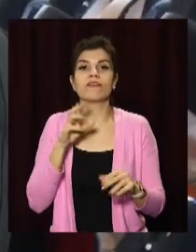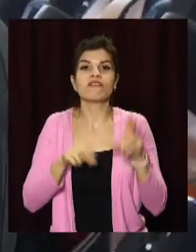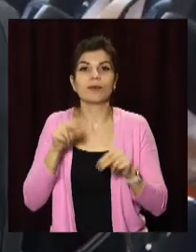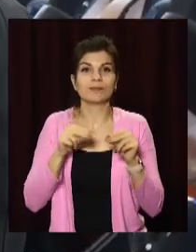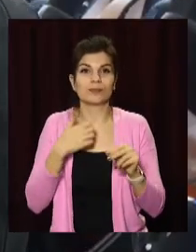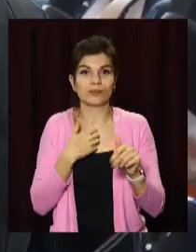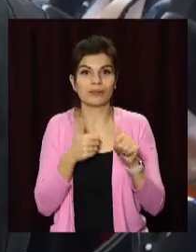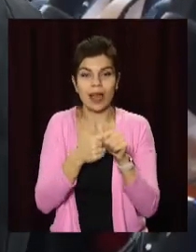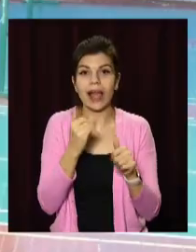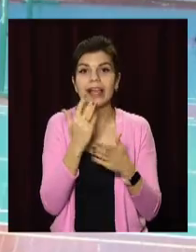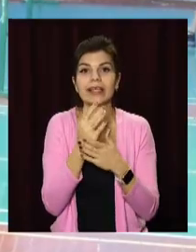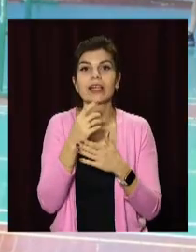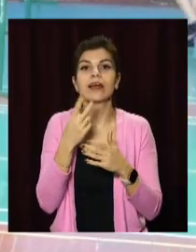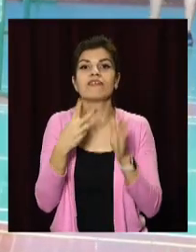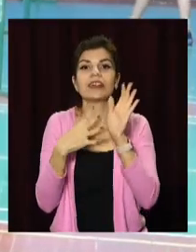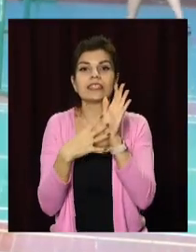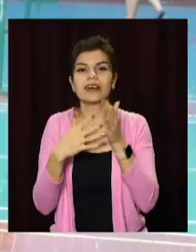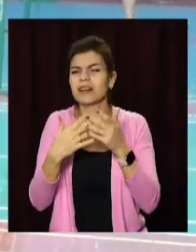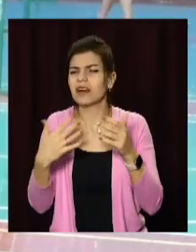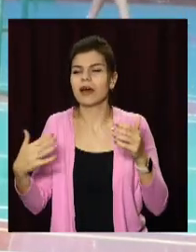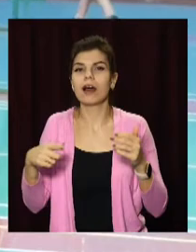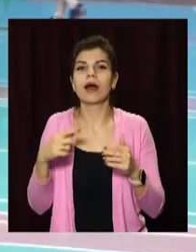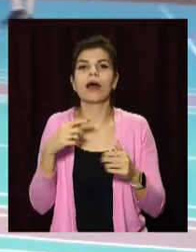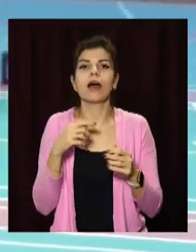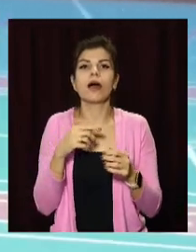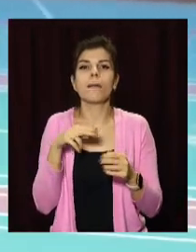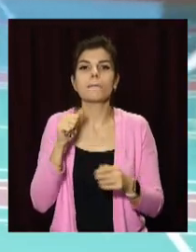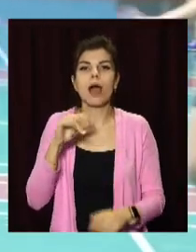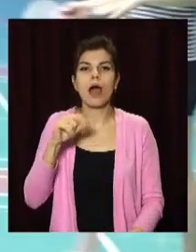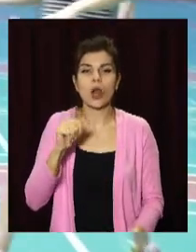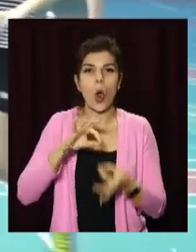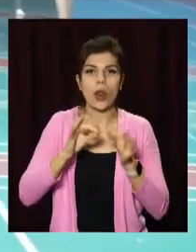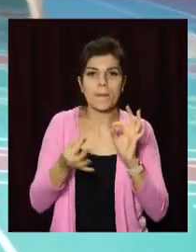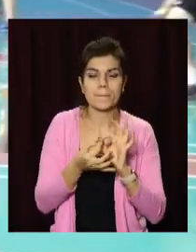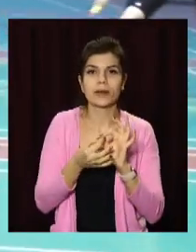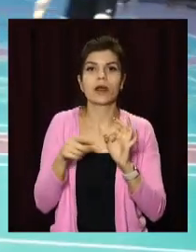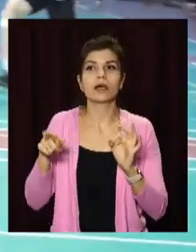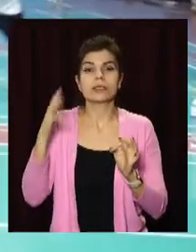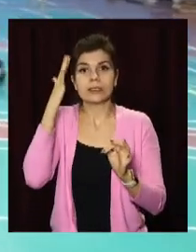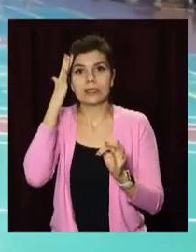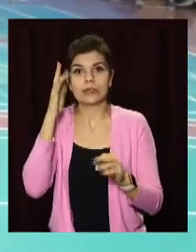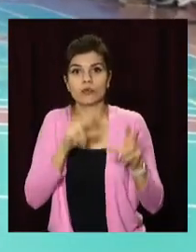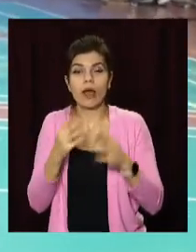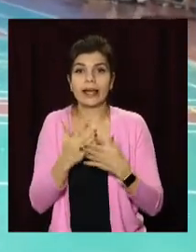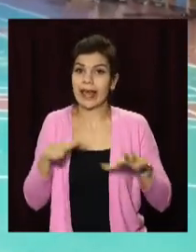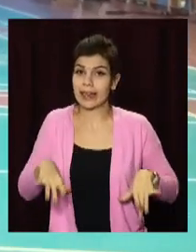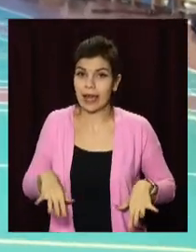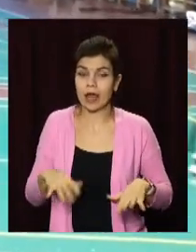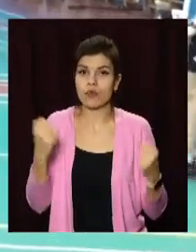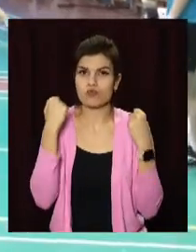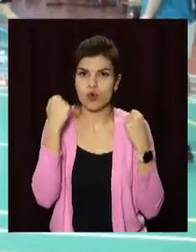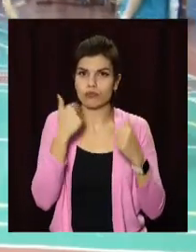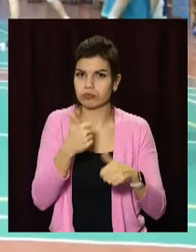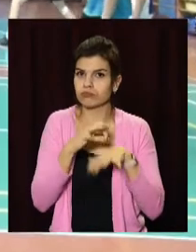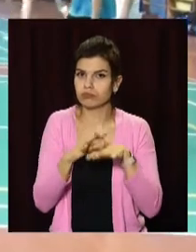в Параолімпійських та 29 – в Дефлімпійських іграх. Ще 12 премійованих – це тренери. Провідні спортсмени